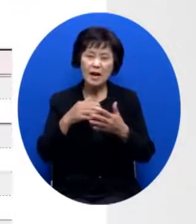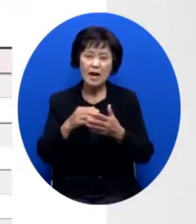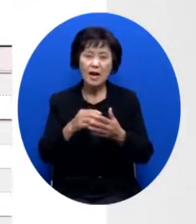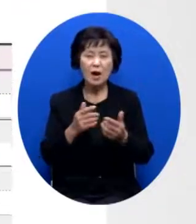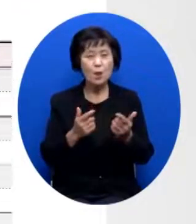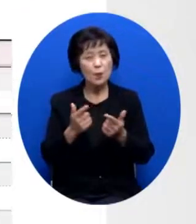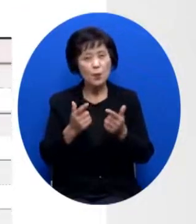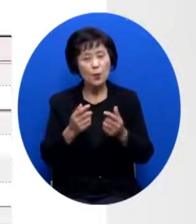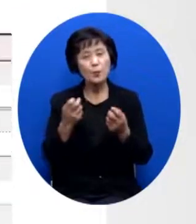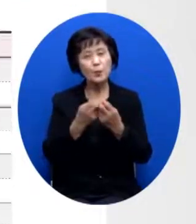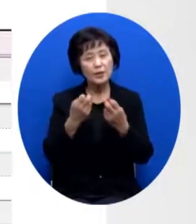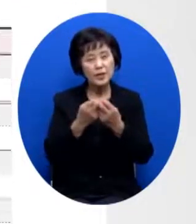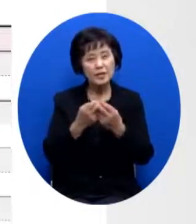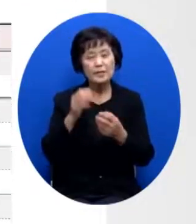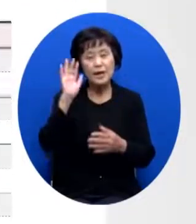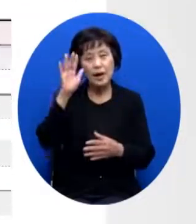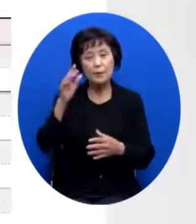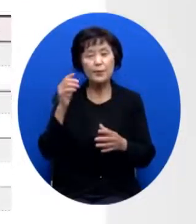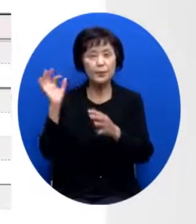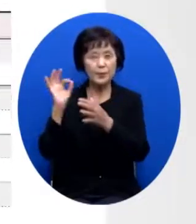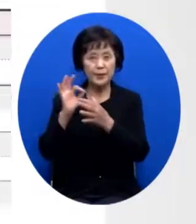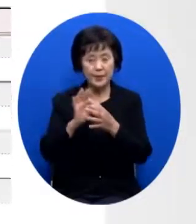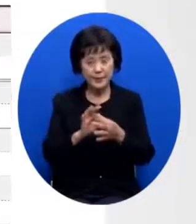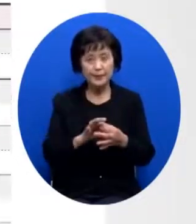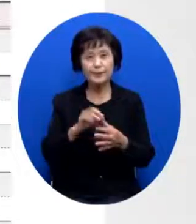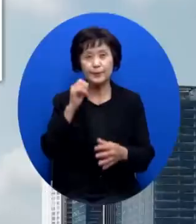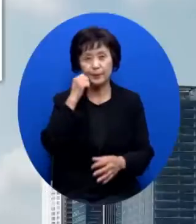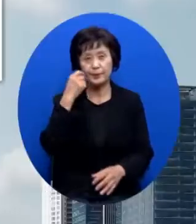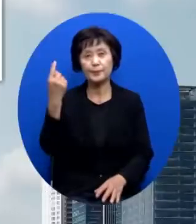같은 현상은 당분간 계속될 것으로 보입니다.